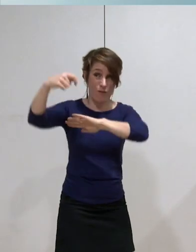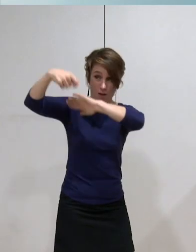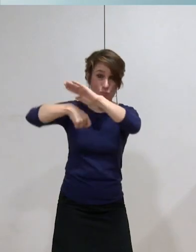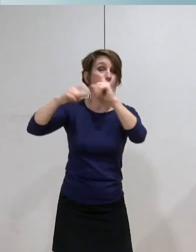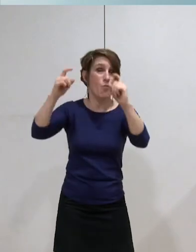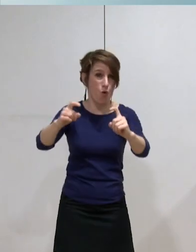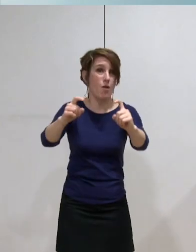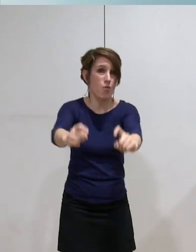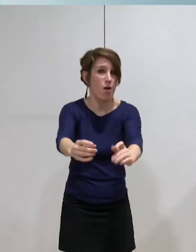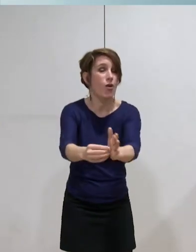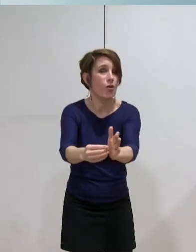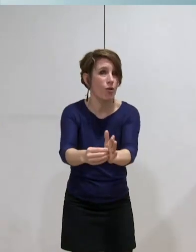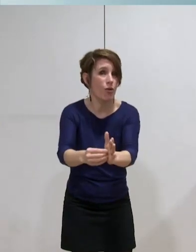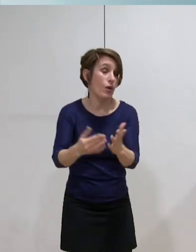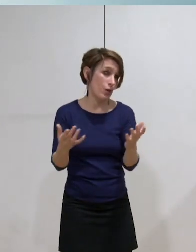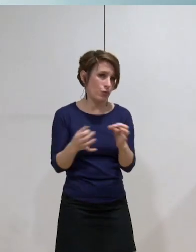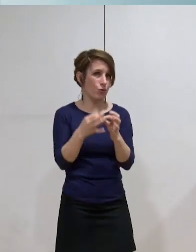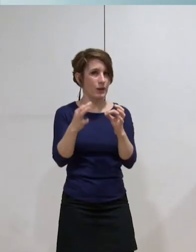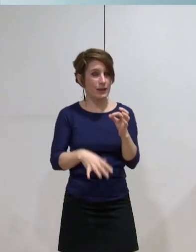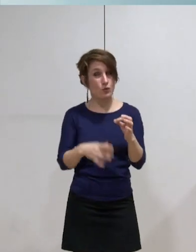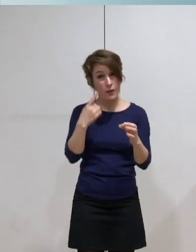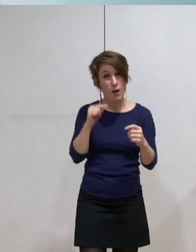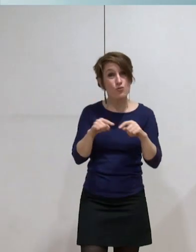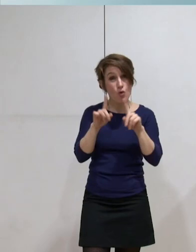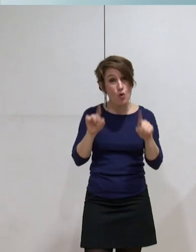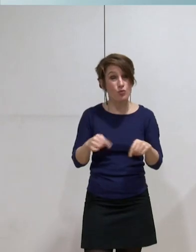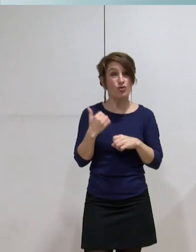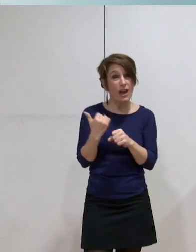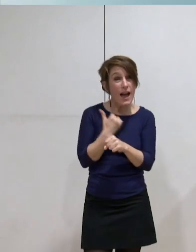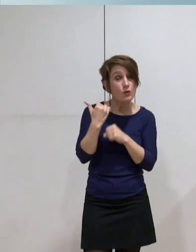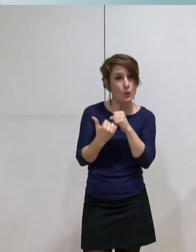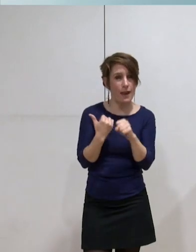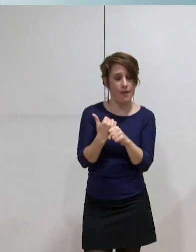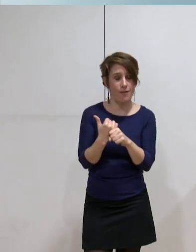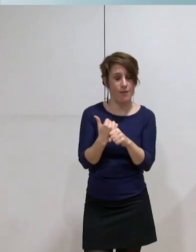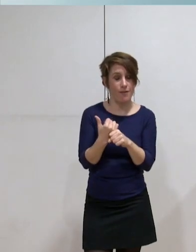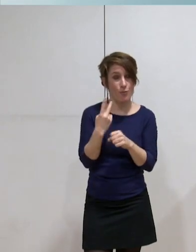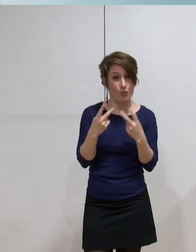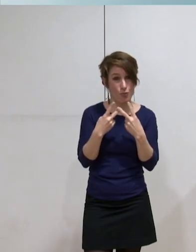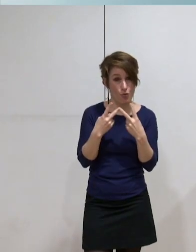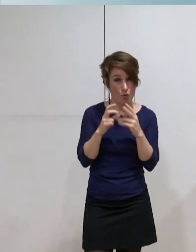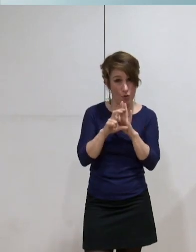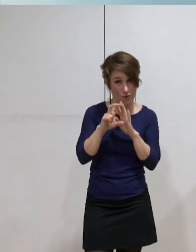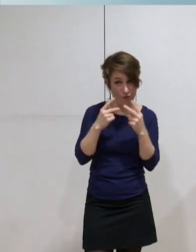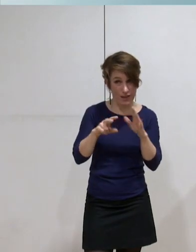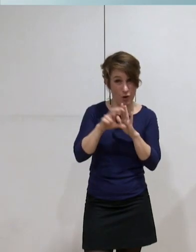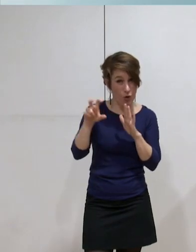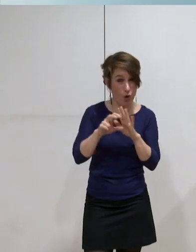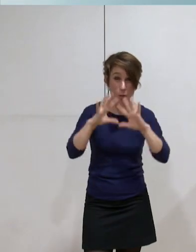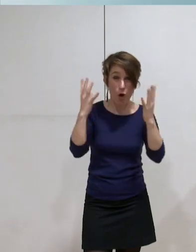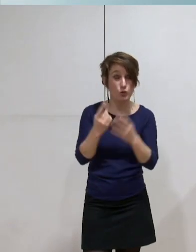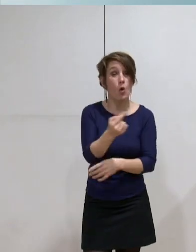amenant la perte pour le budget annuel de la ville de Grenoble à 20 millions d'euros par rapport au